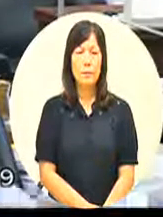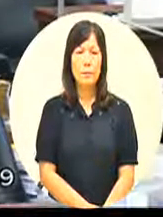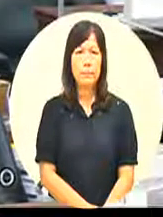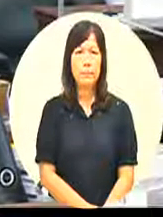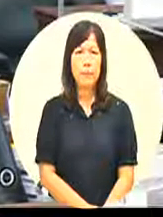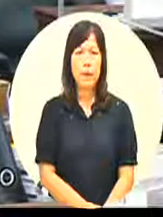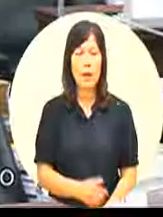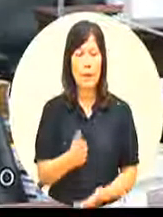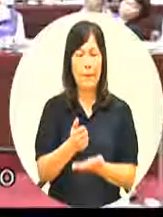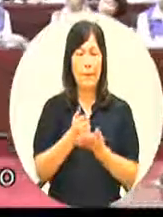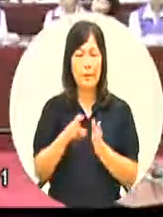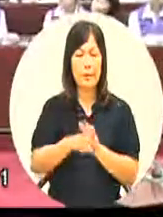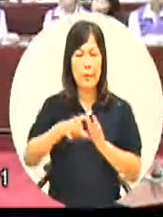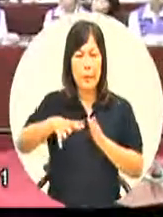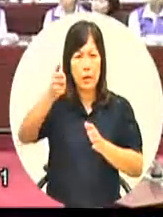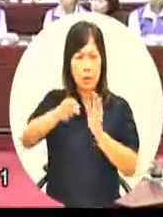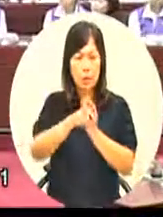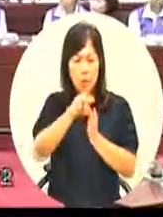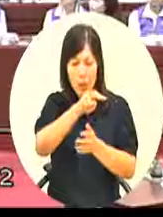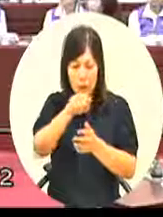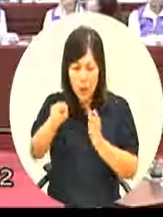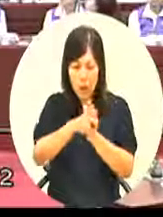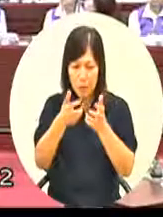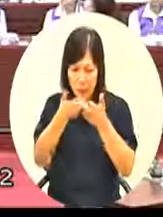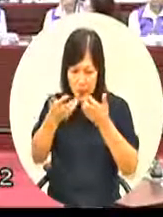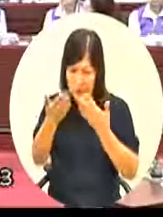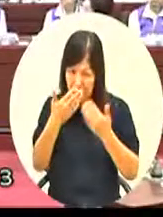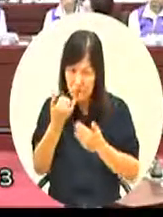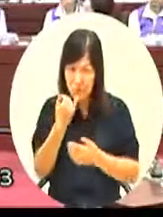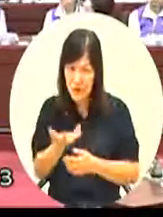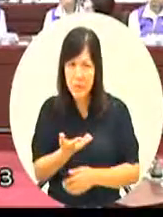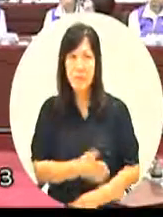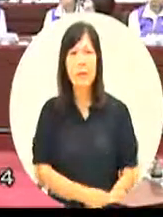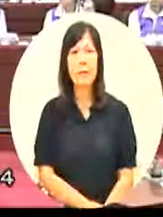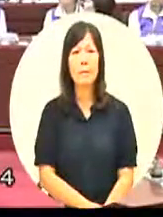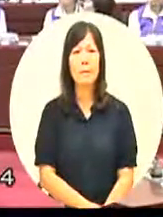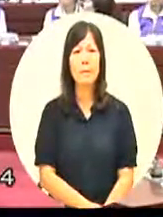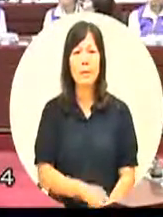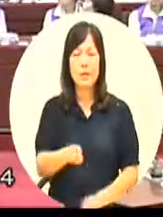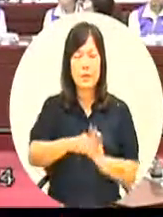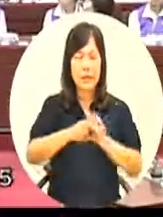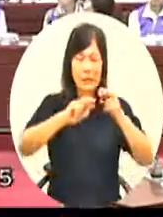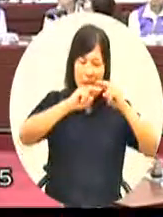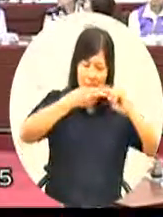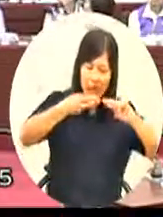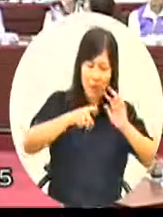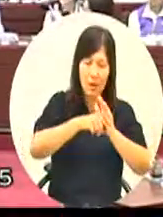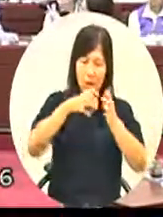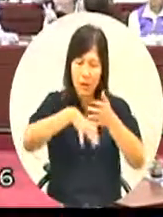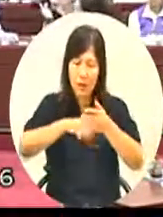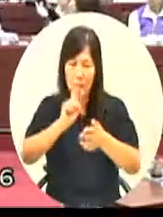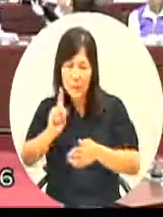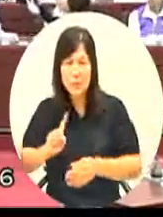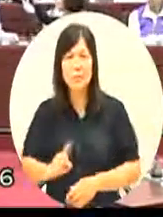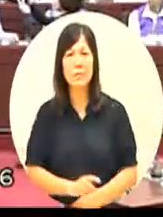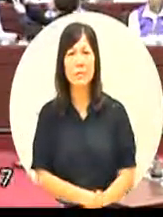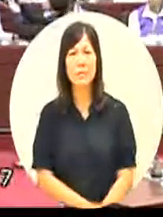我们请局长看是不是可以分得出来这个糖果的内容是怎样？